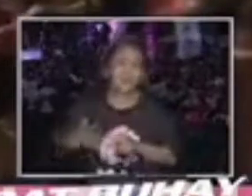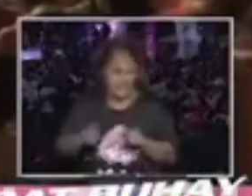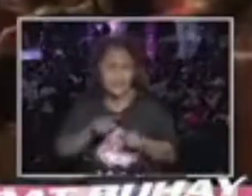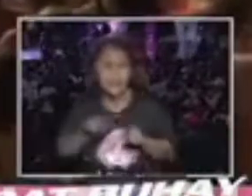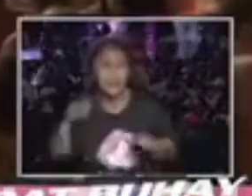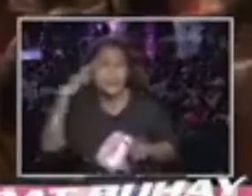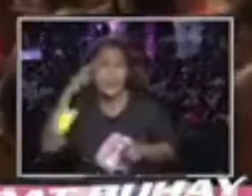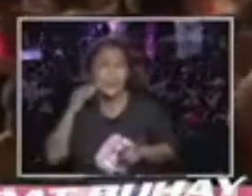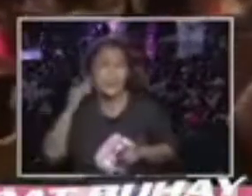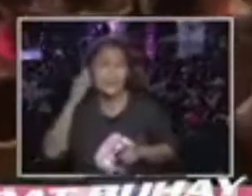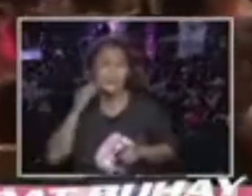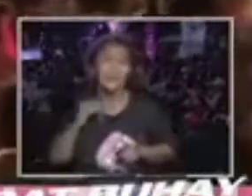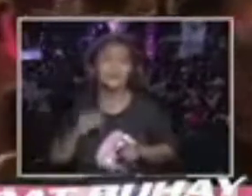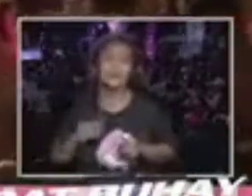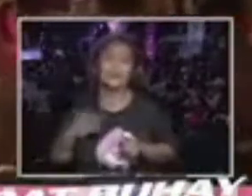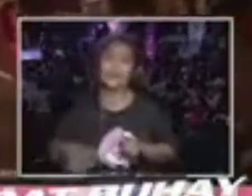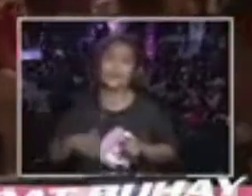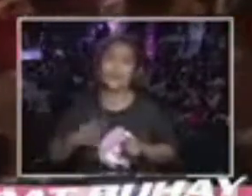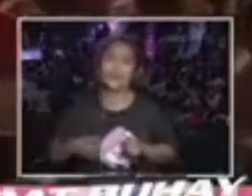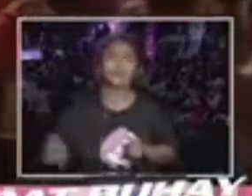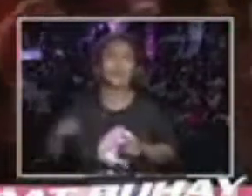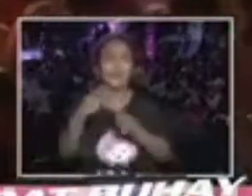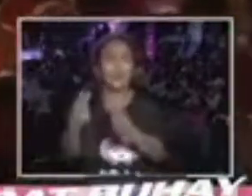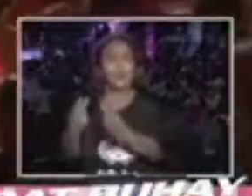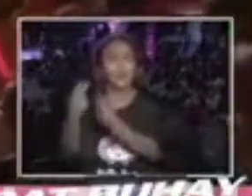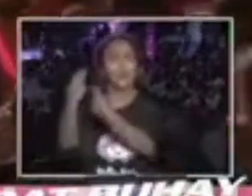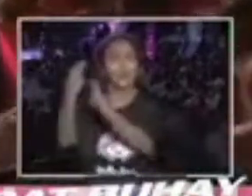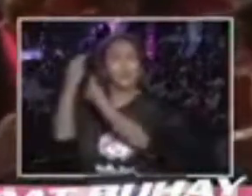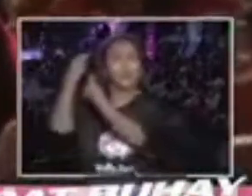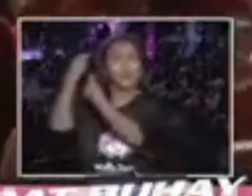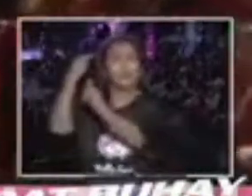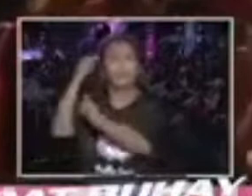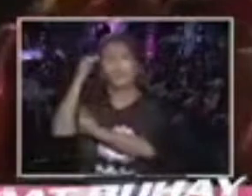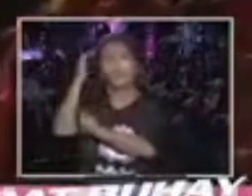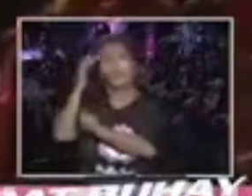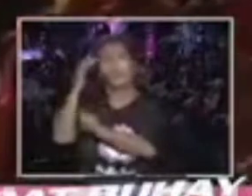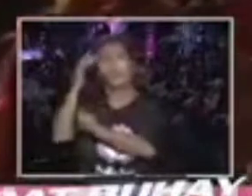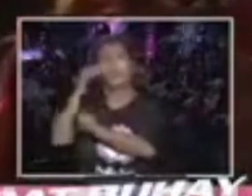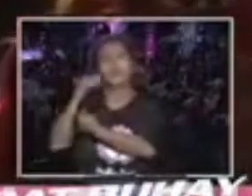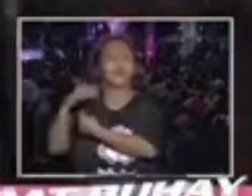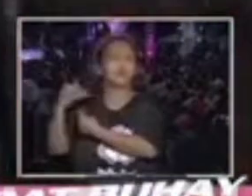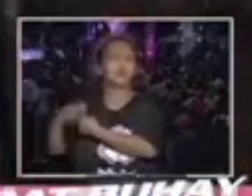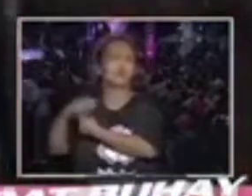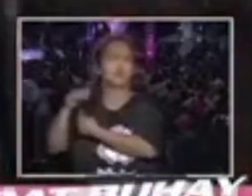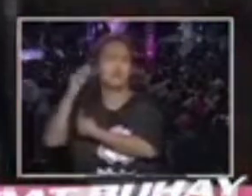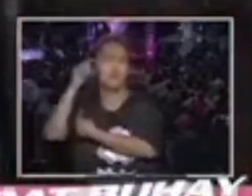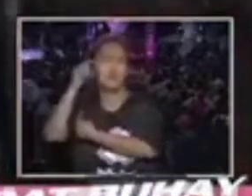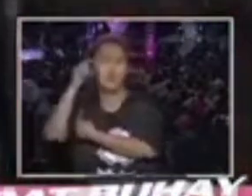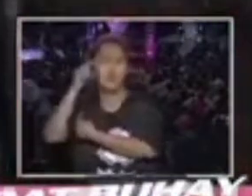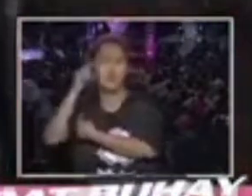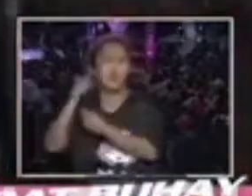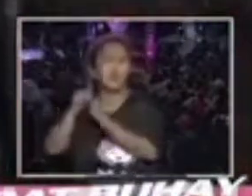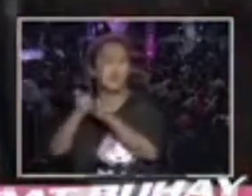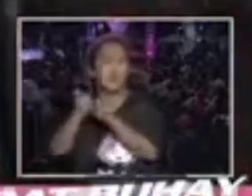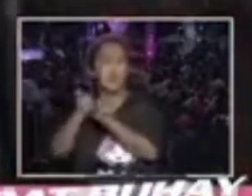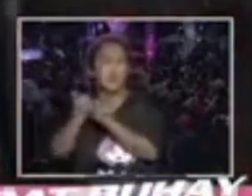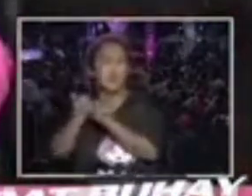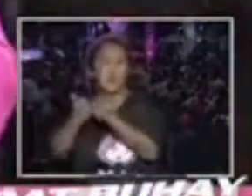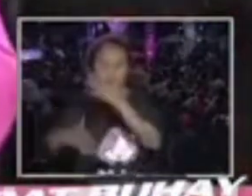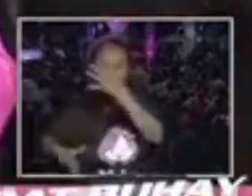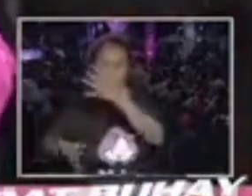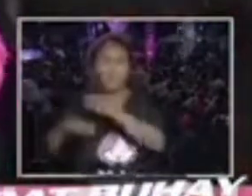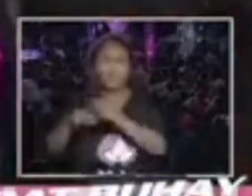pagkakataong ito, bumabalik tayo sa tanong ng pagkamulat at ng karugtong